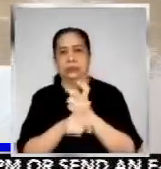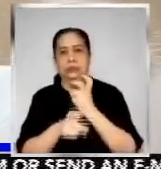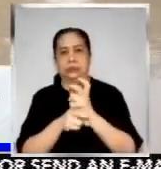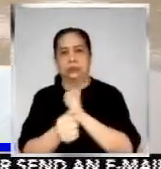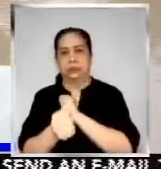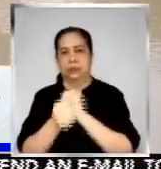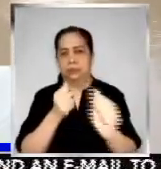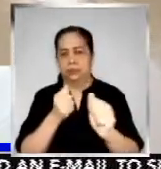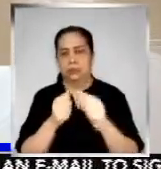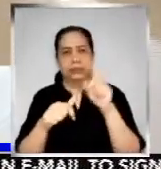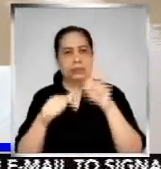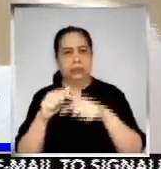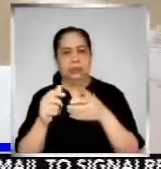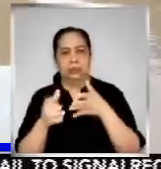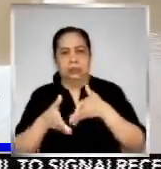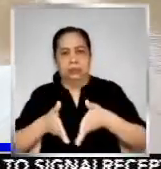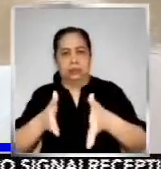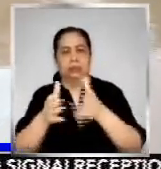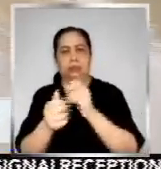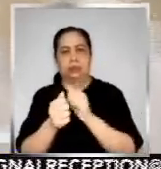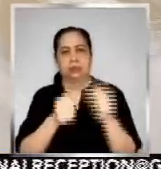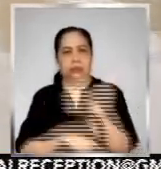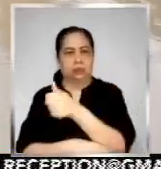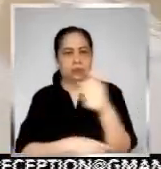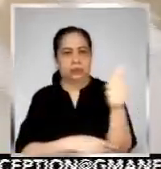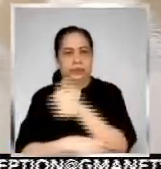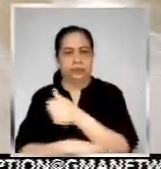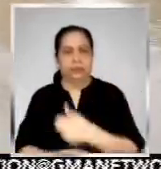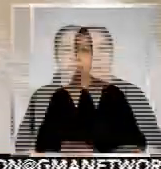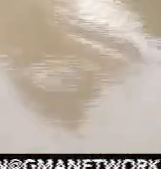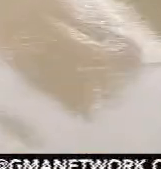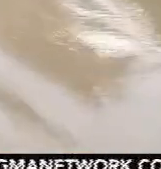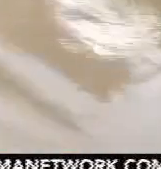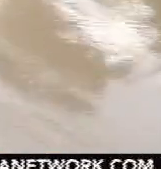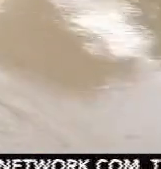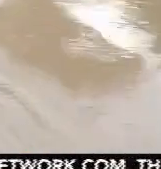hindi makaraan ang mga sasakyan. Emil Subangil, Nakatutok 24 Oras.